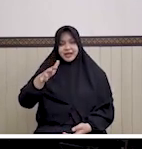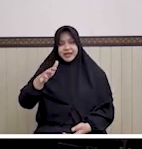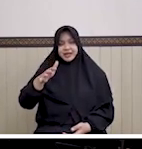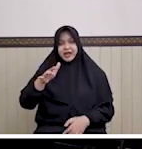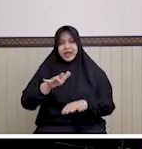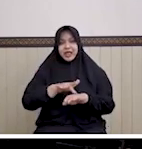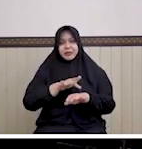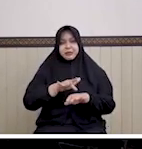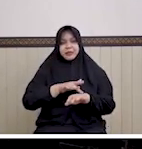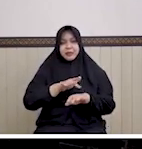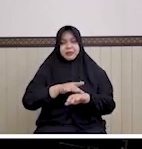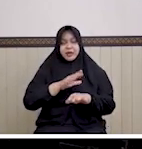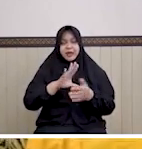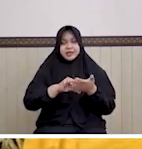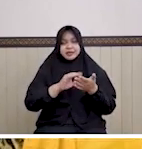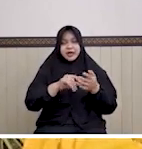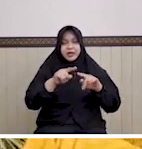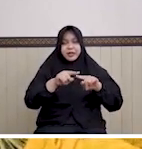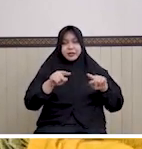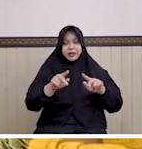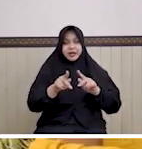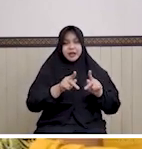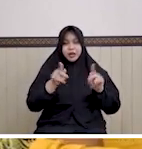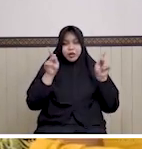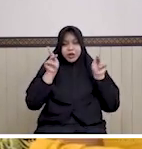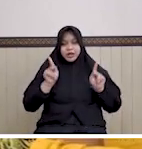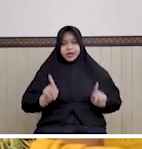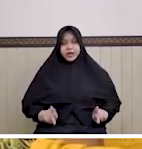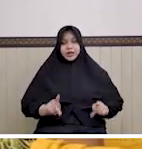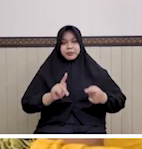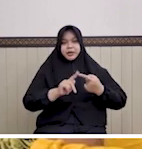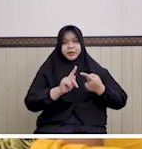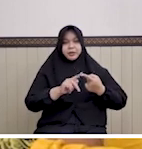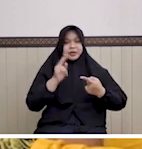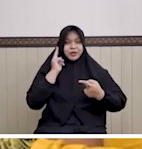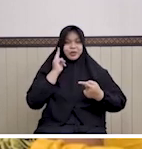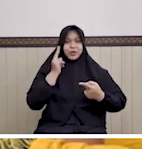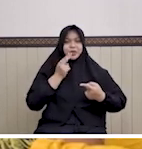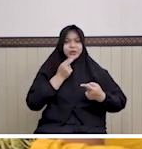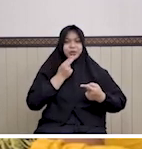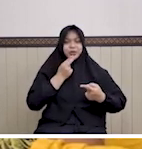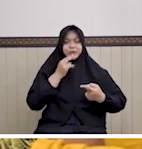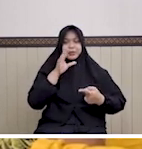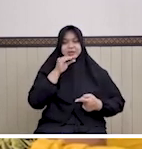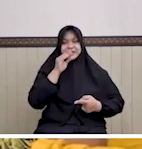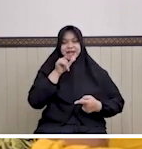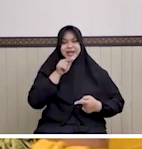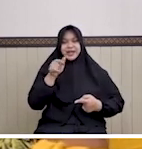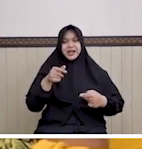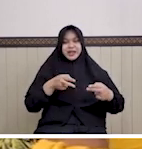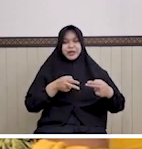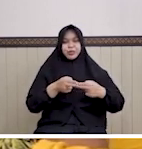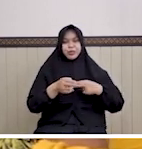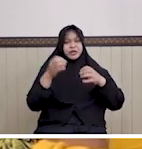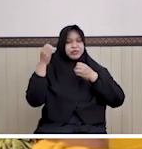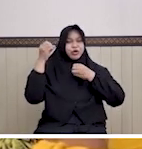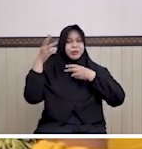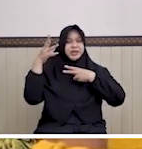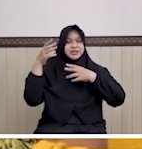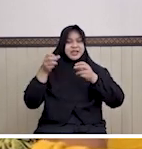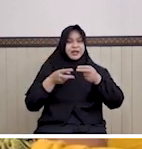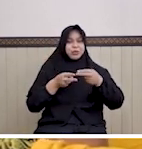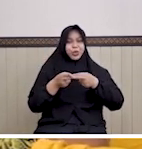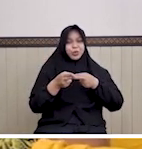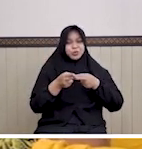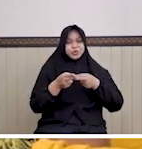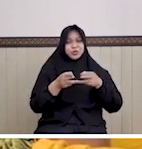oke ikan begini kalau karakteristik kawan-kawan tunarungu wicara itu kan dia terputus dengan informasi